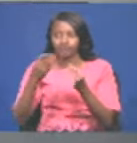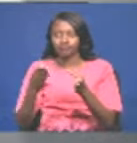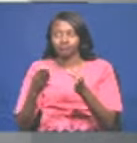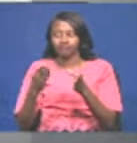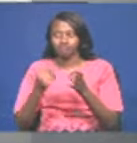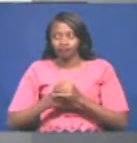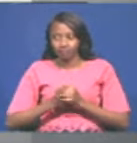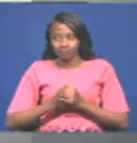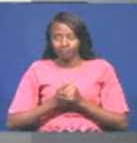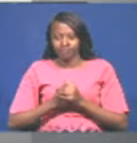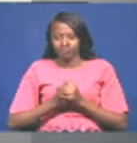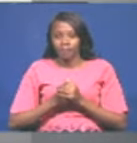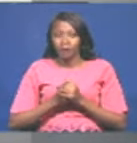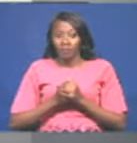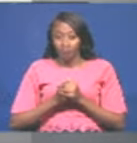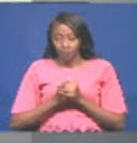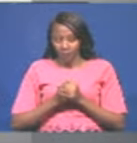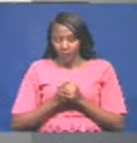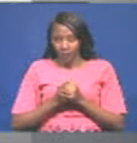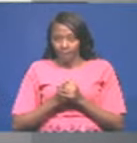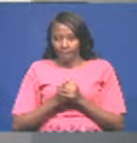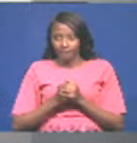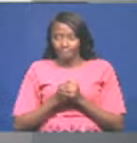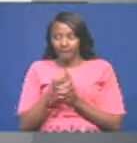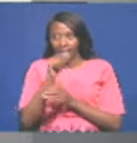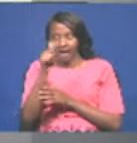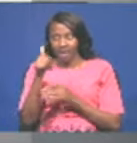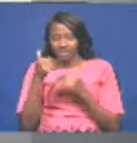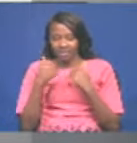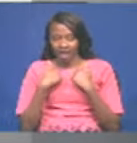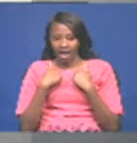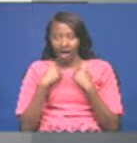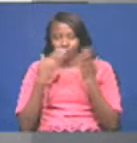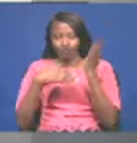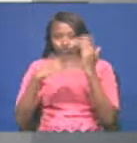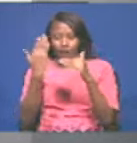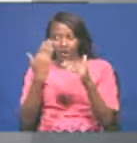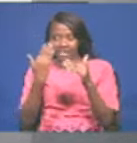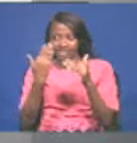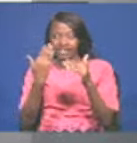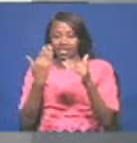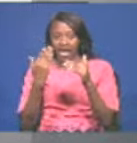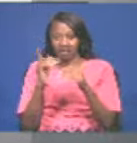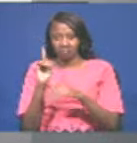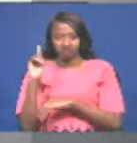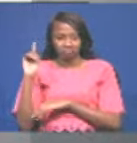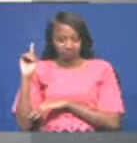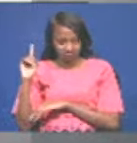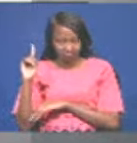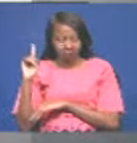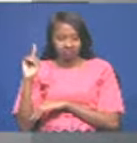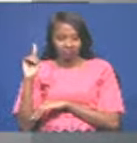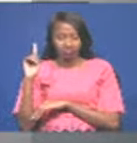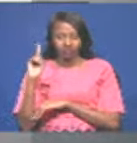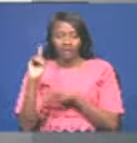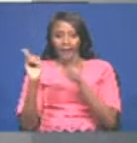katika baraza hilo. Tunamuona Profesa Njuguna Ndungu ambaye atakuwa ni waziri wa mipango na